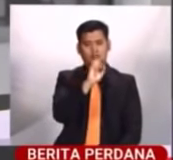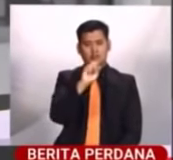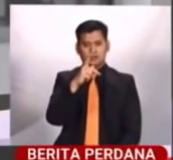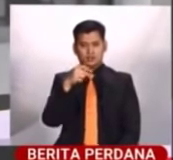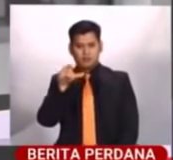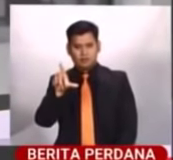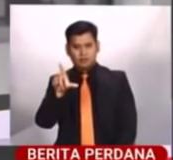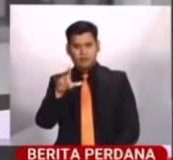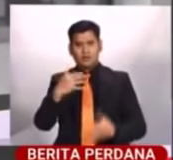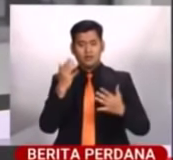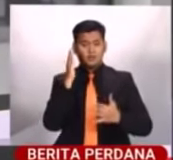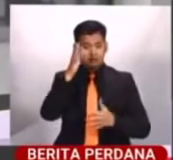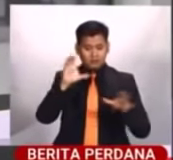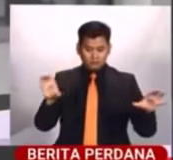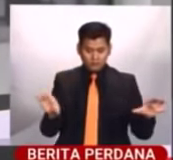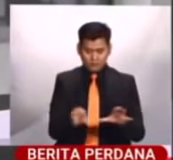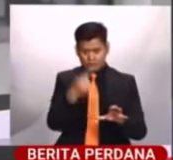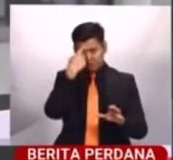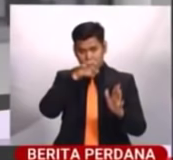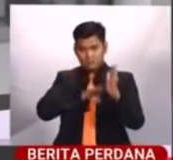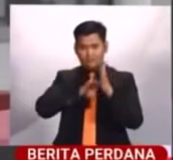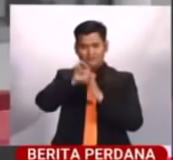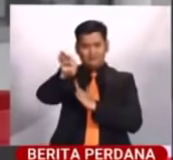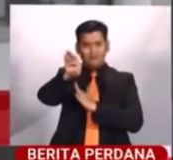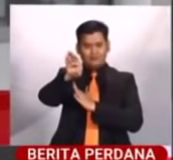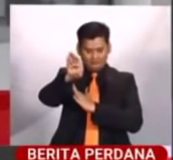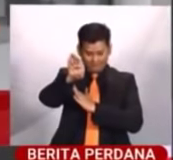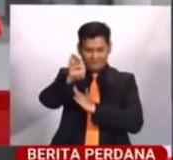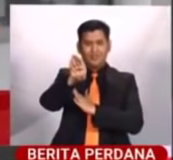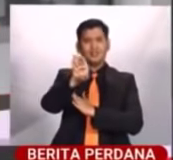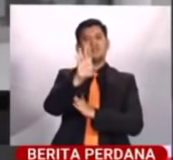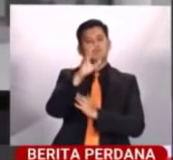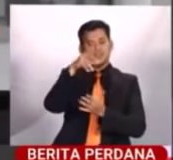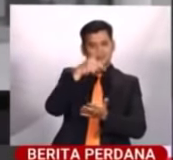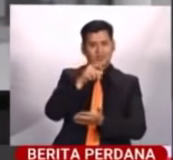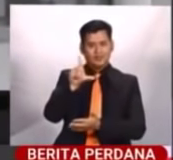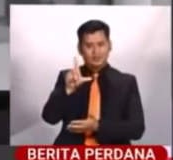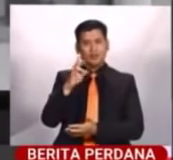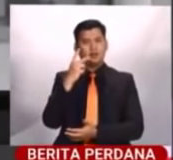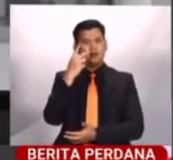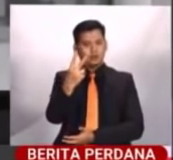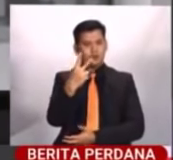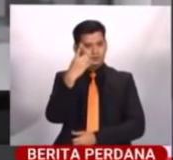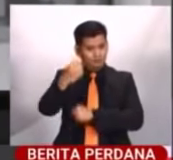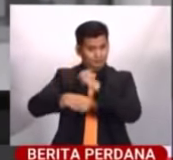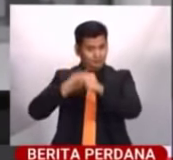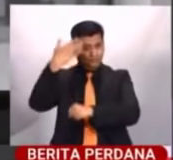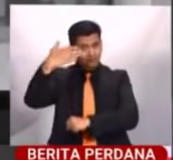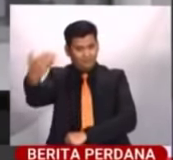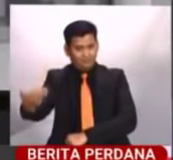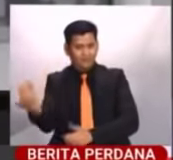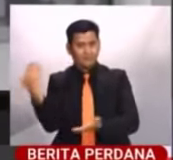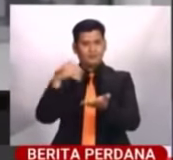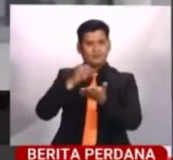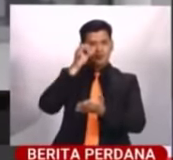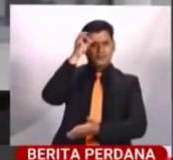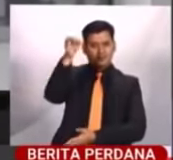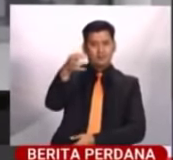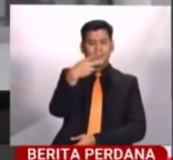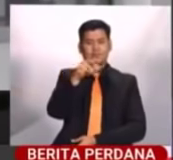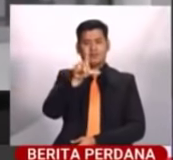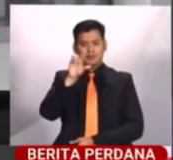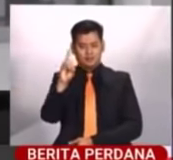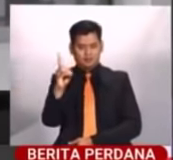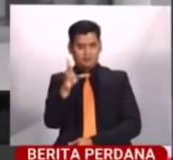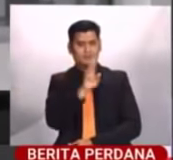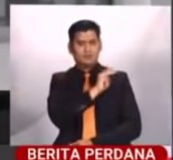yang akan dilaksana bagi memacu pembangunan ibu negara bagi tempoh 2 dekad mendatang. Jelas Menteri Wilayah Persekutuan Khalid Samad,